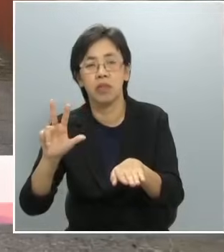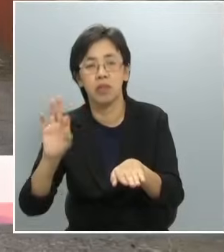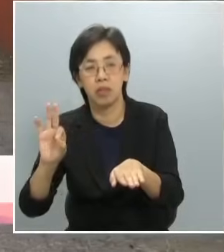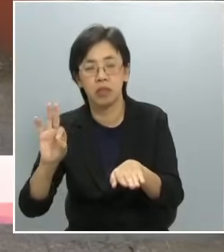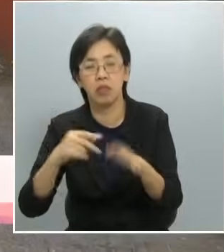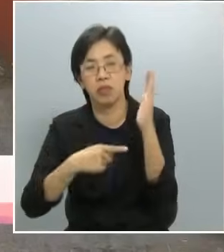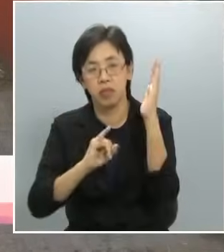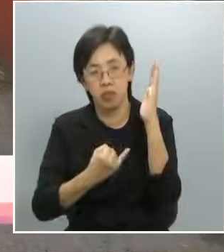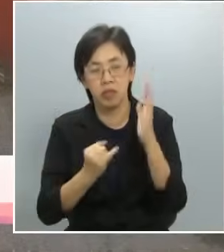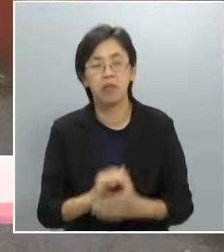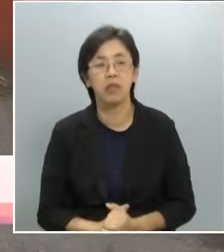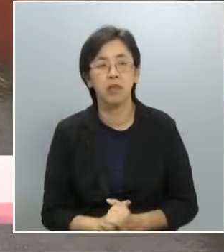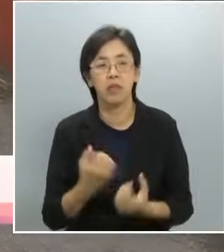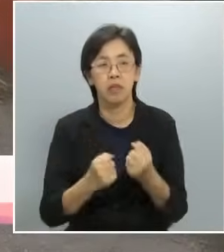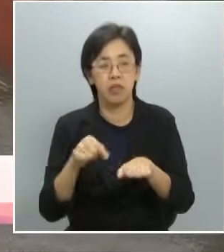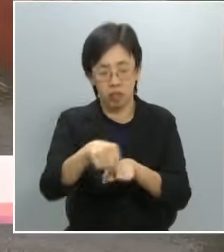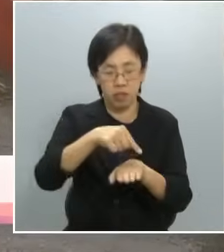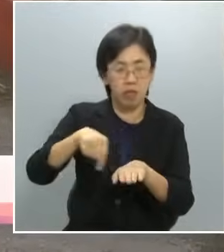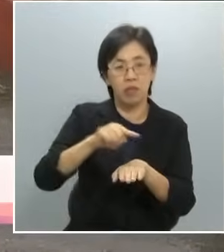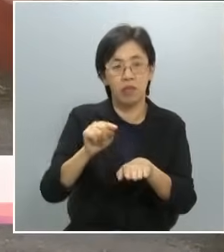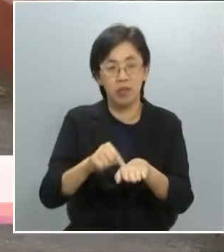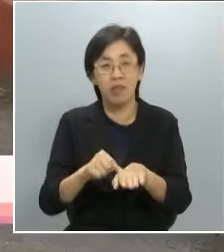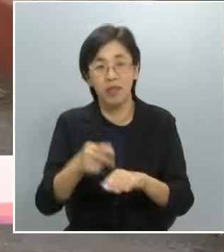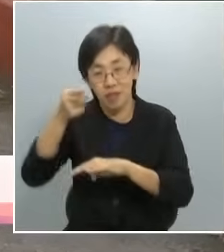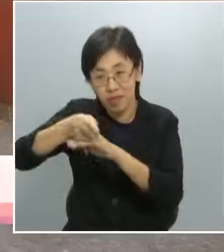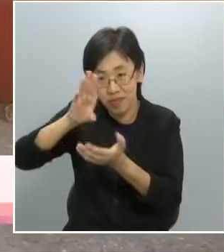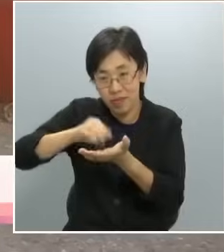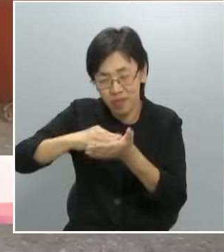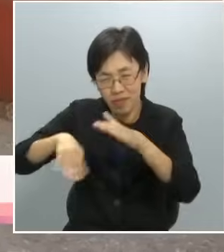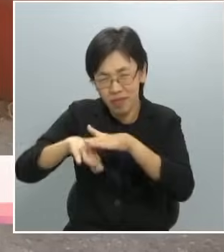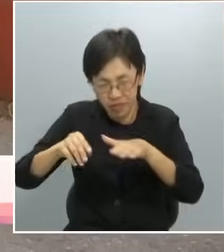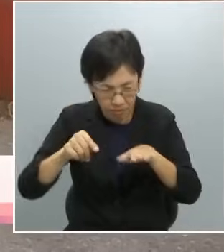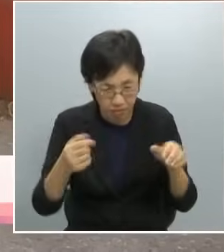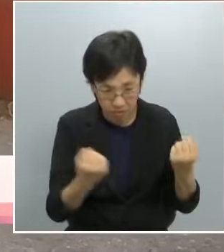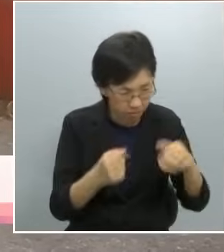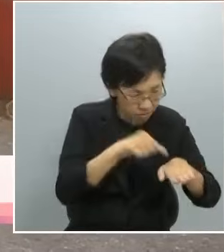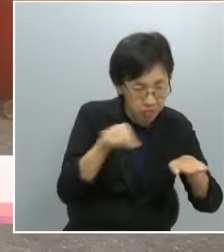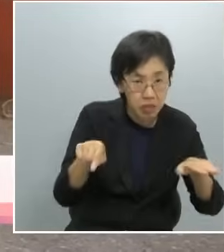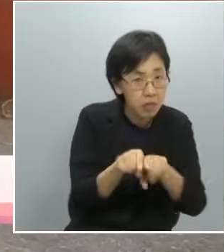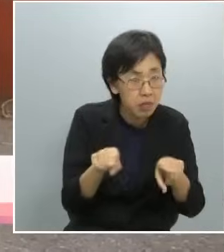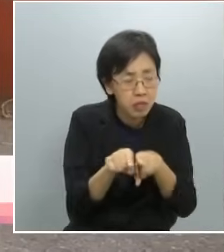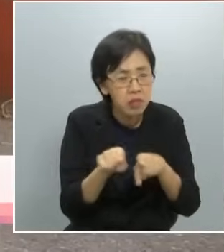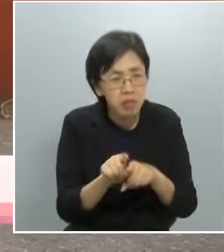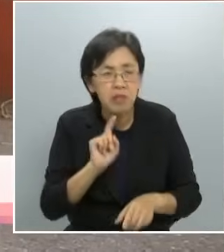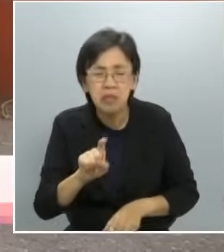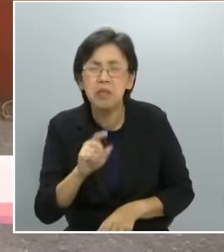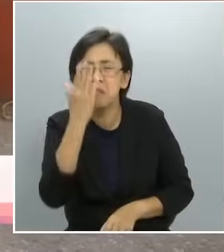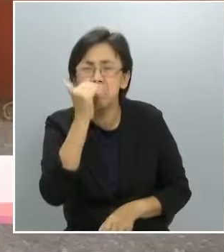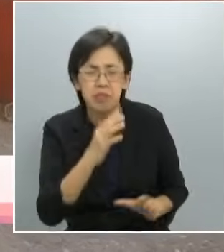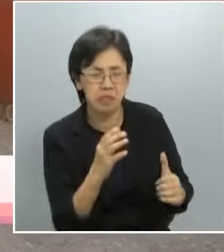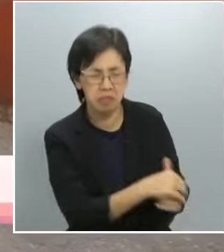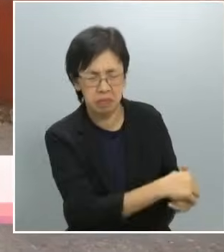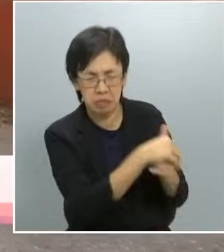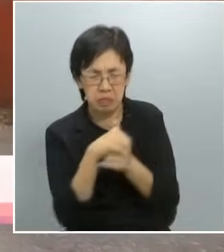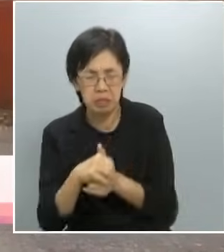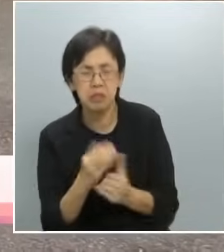จวบลักษณะคล้ายกับที่ปรากฏในกล้องจอปิดนะคะผู้สื่อข่าวก็พยายามถามในต้นถึงสาเหตุที่อุ้มเหยื่อไปเรียกค่าไ